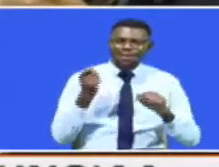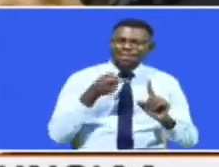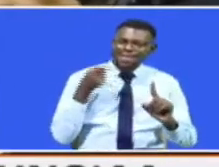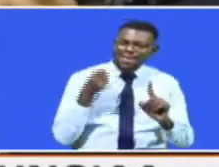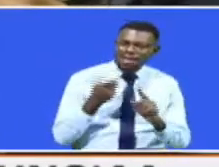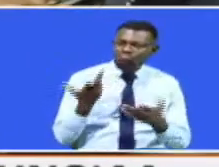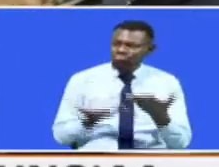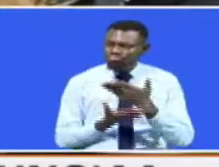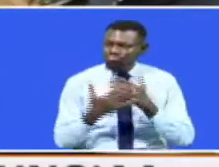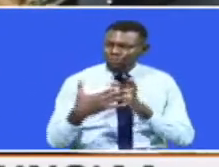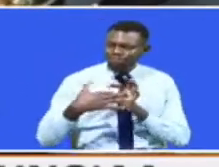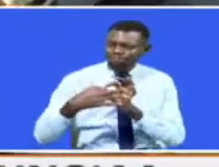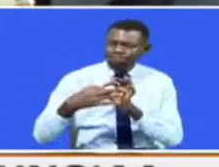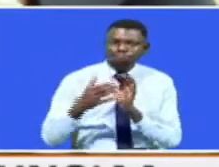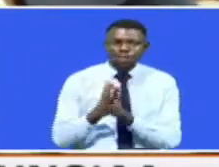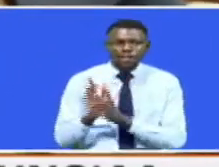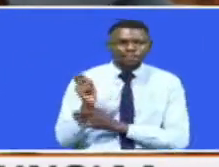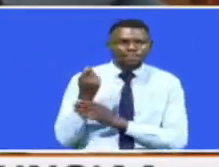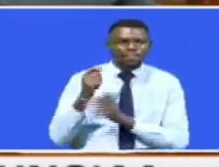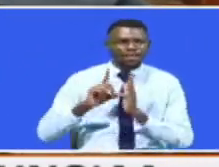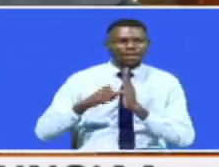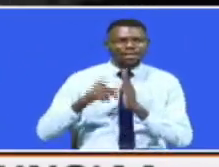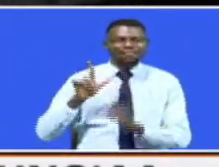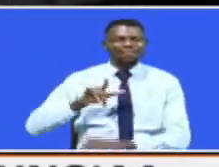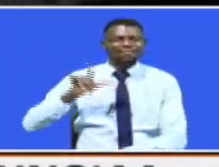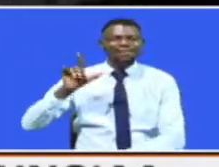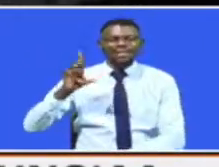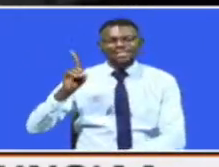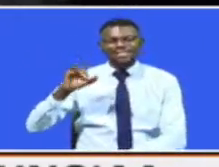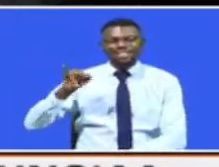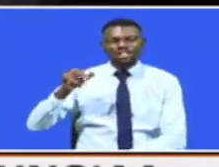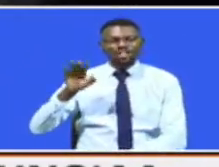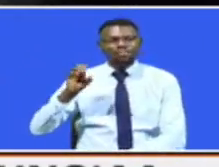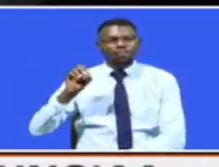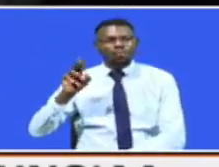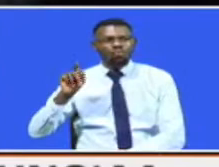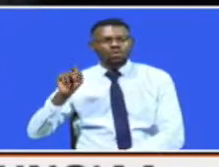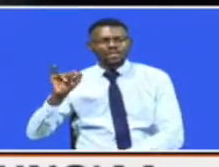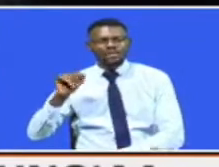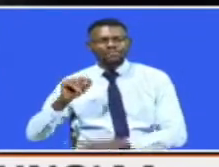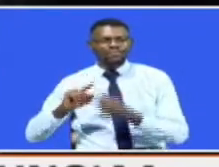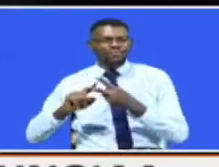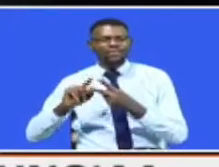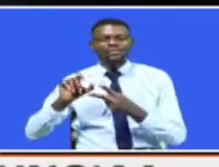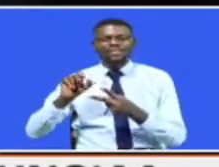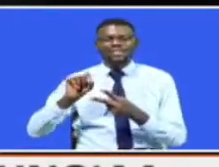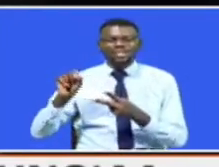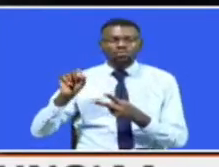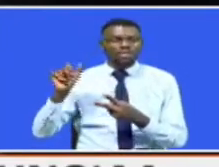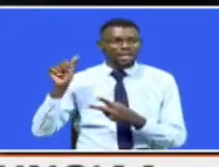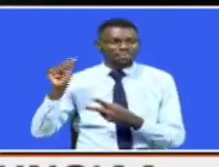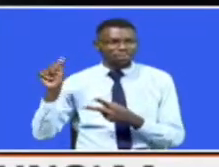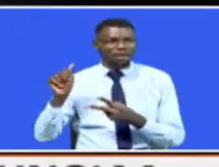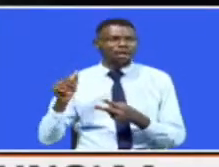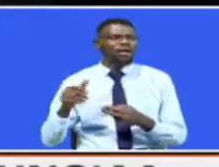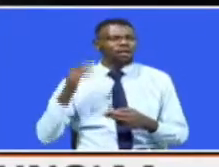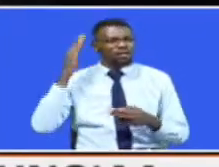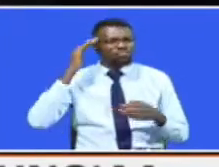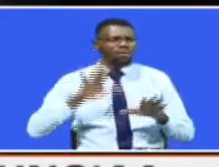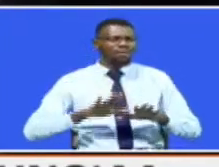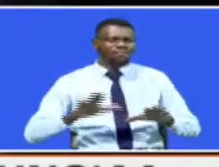kidiplomasia kabla ya kuzuru Djibouti na Saudi Arabia. Taifa la Somaliland limepitia changamoto ya kila